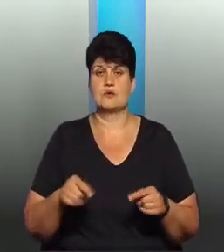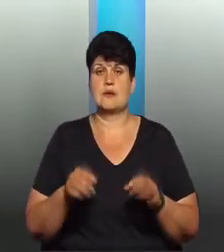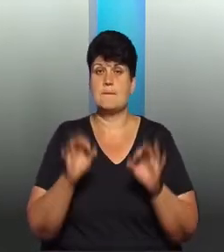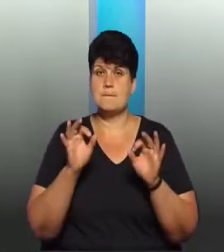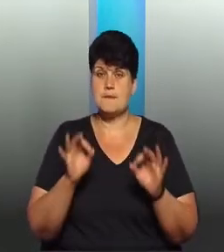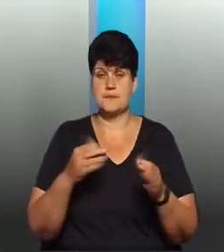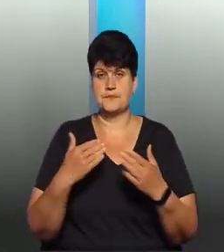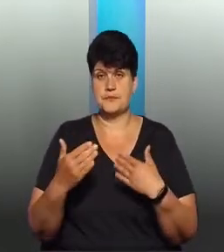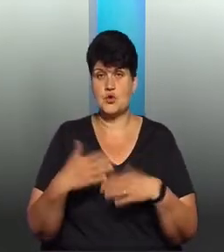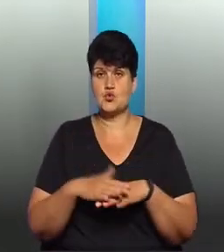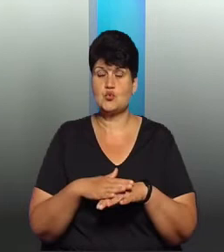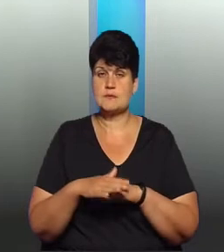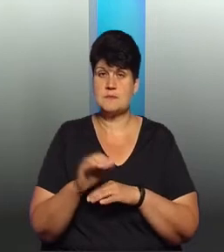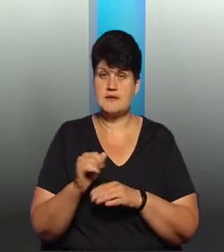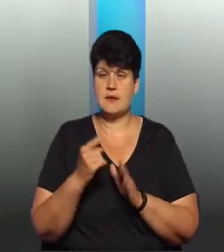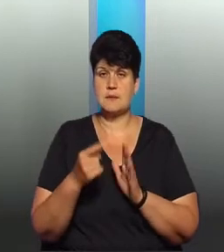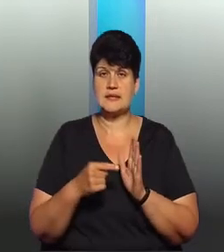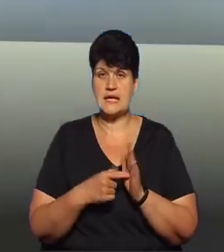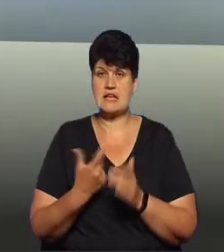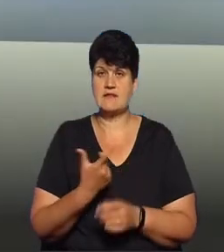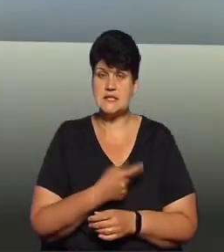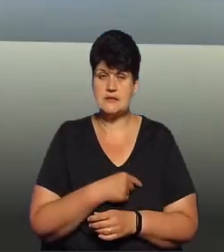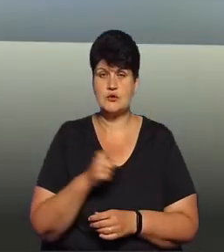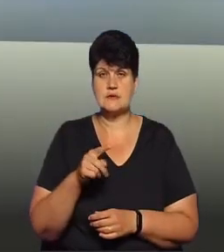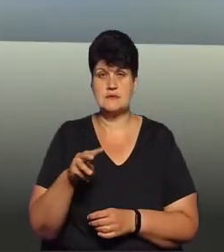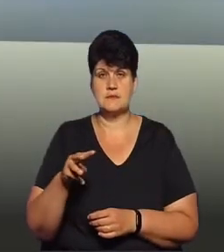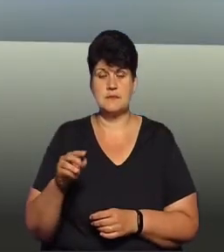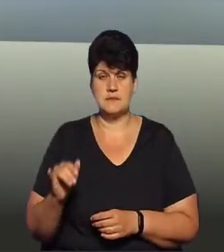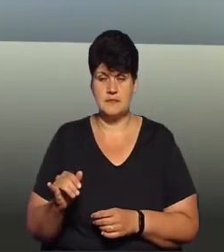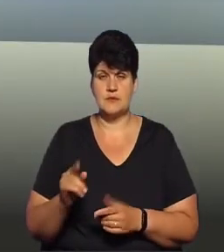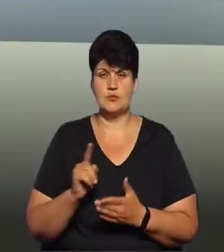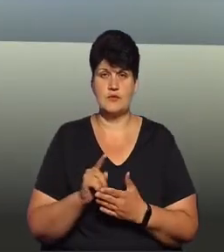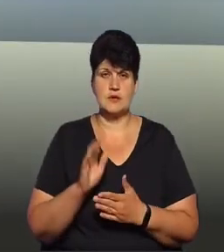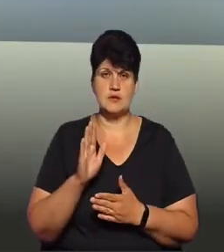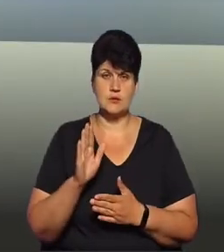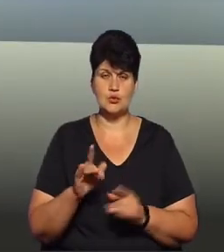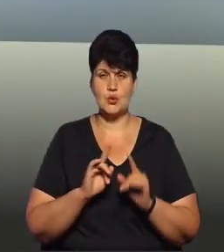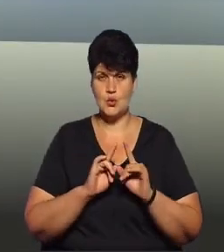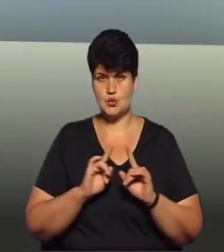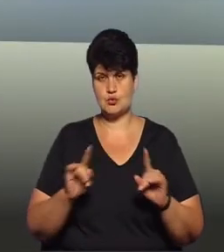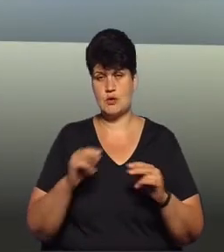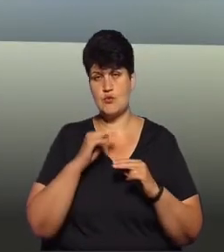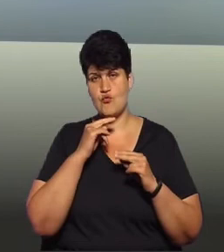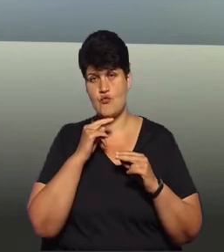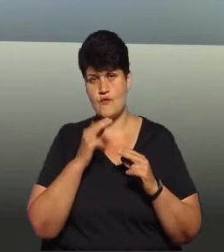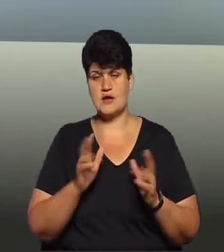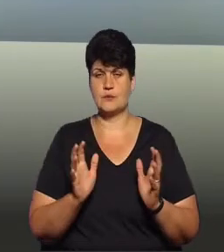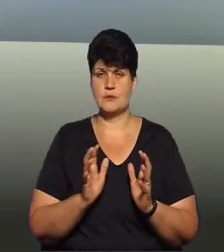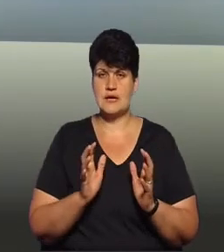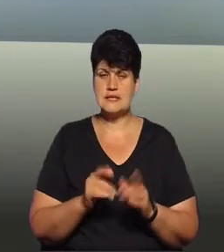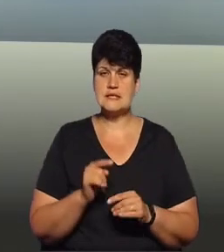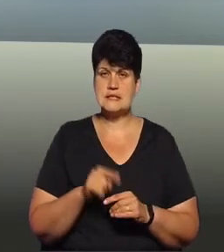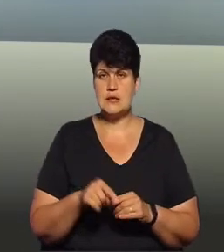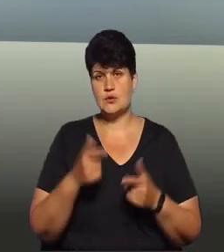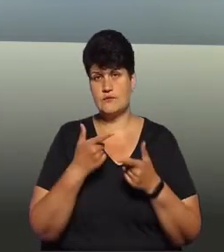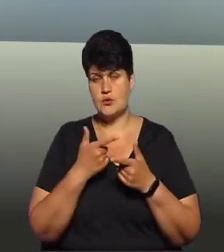питання вакцинації, то засоби масової інформації, вони повинні бути особливо уважні і обережні з тією інформацією, яку подають. Тому